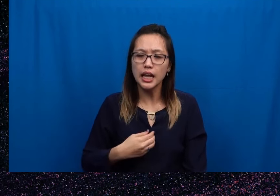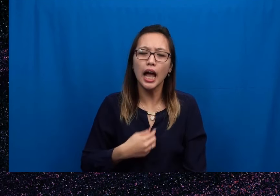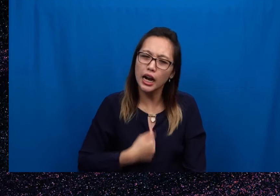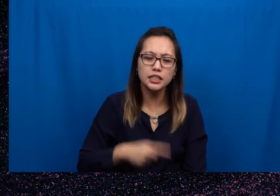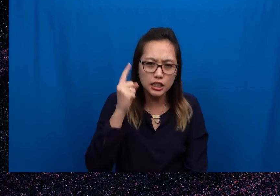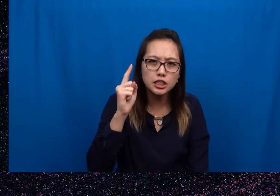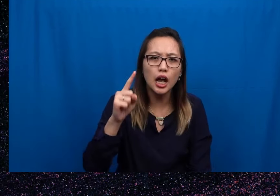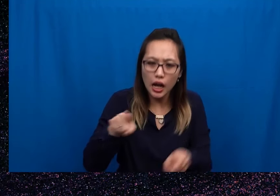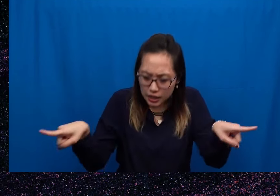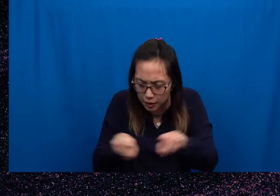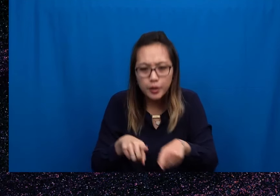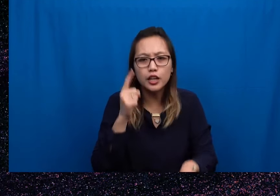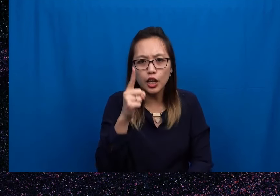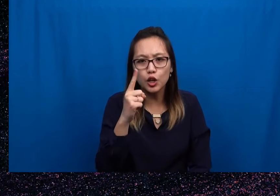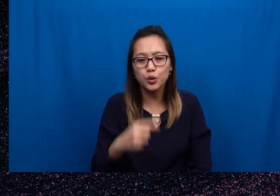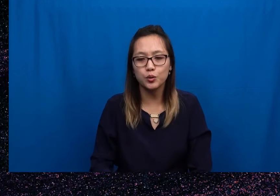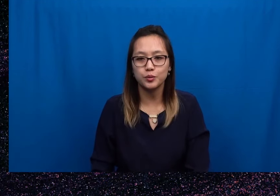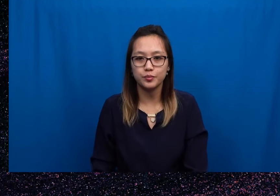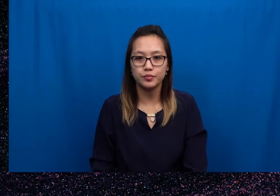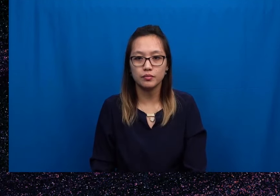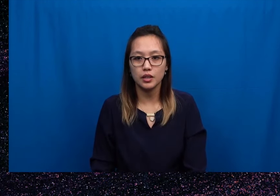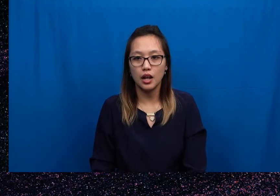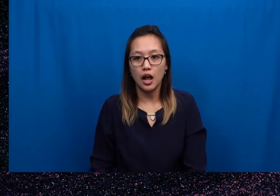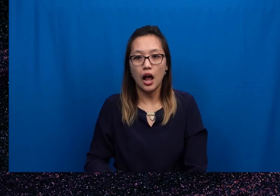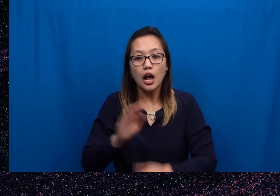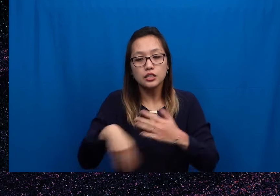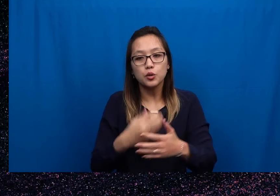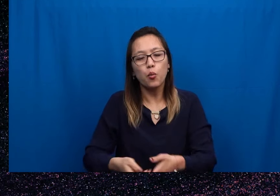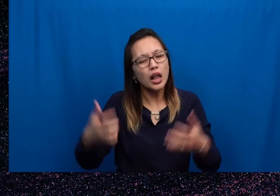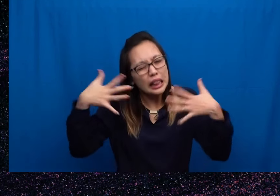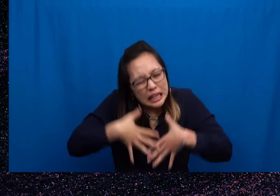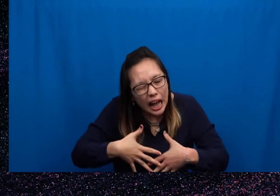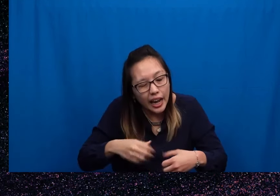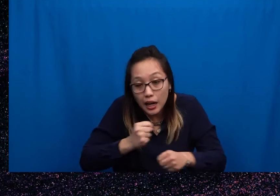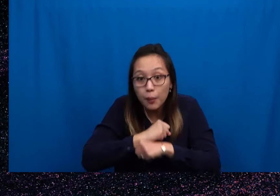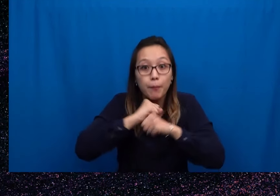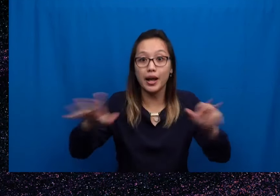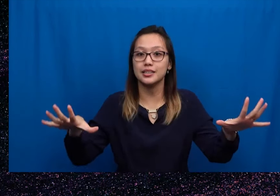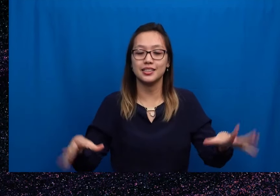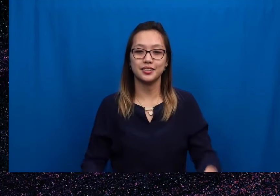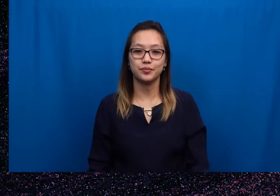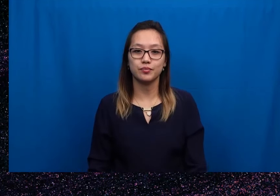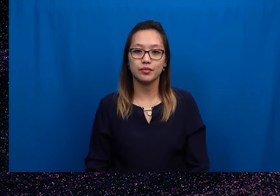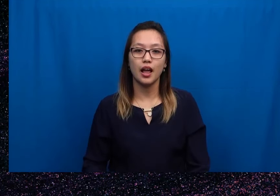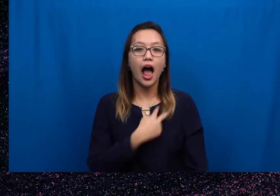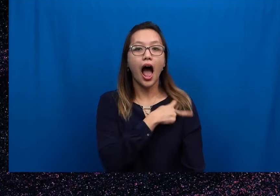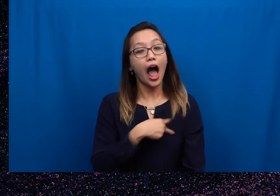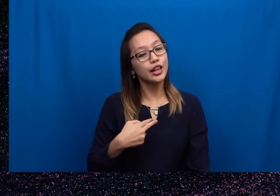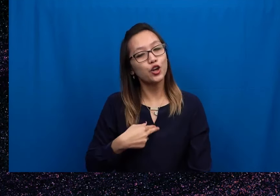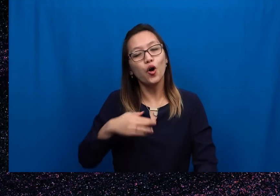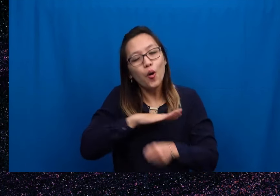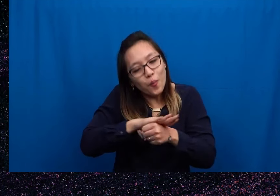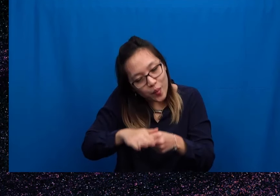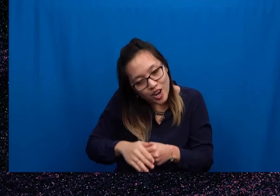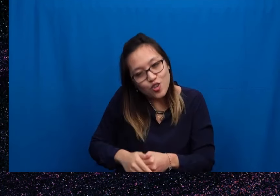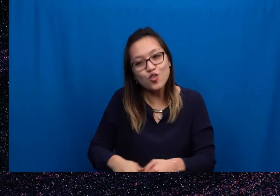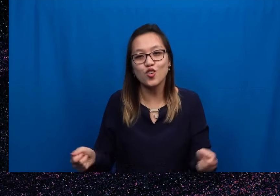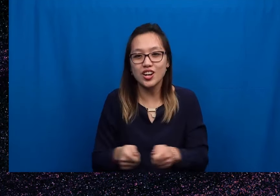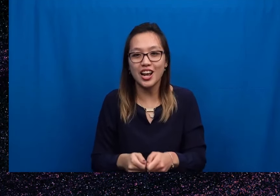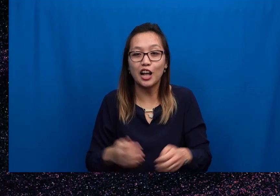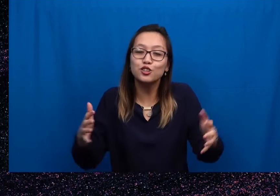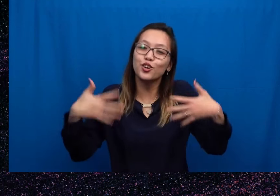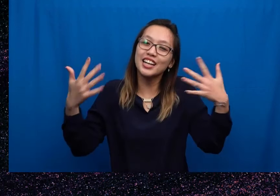oleh kuasa itu tiba-tiba semua tekanan itu bisa lepas. Dan hati saya penuh dengan sukacita luar